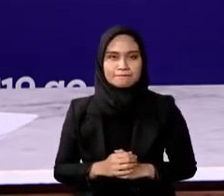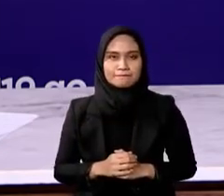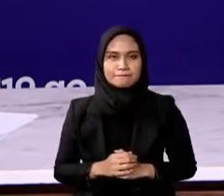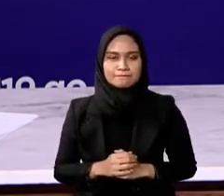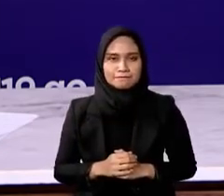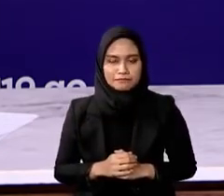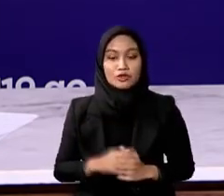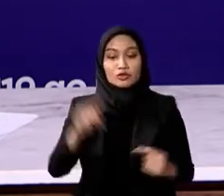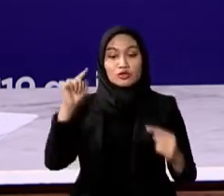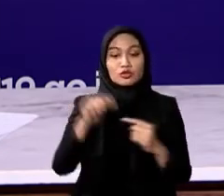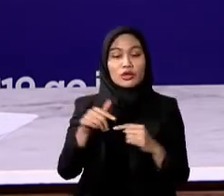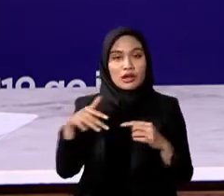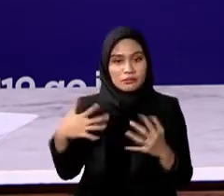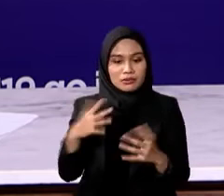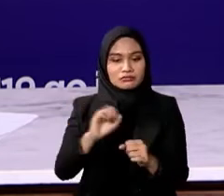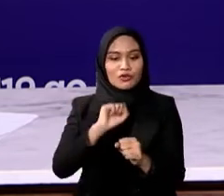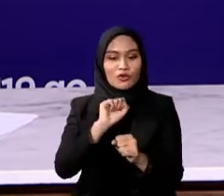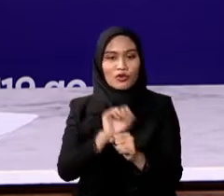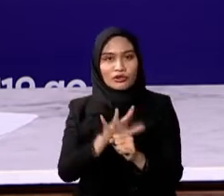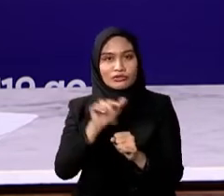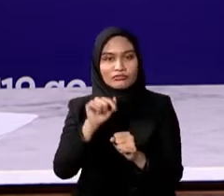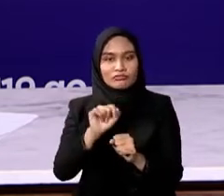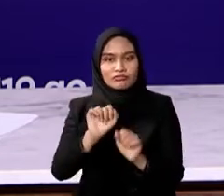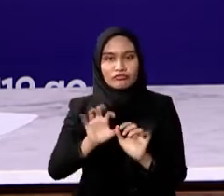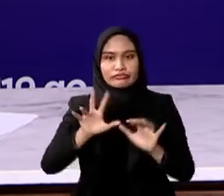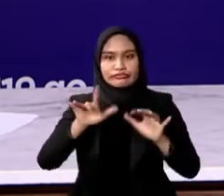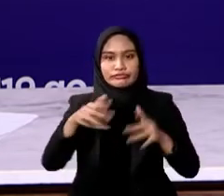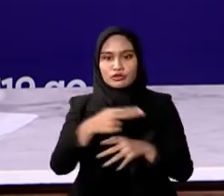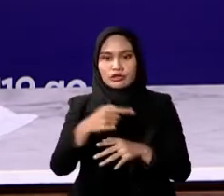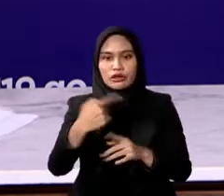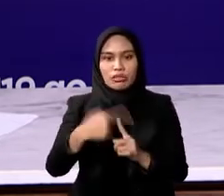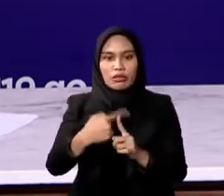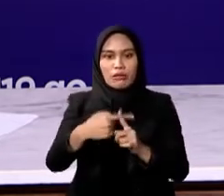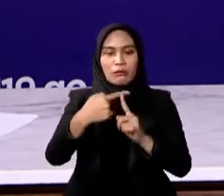kondisi pandemi COVID-19 yang terjadi di Indonesia.